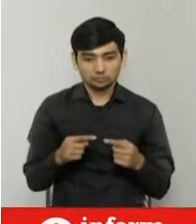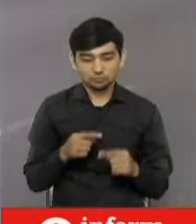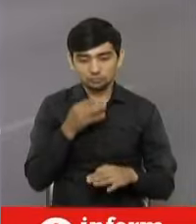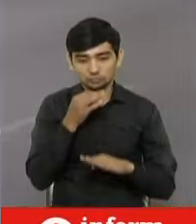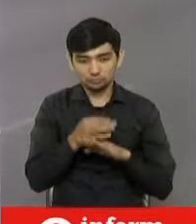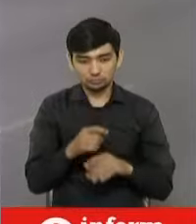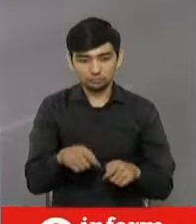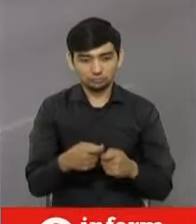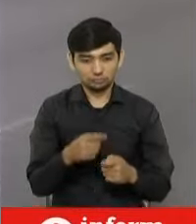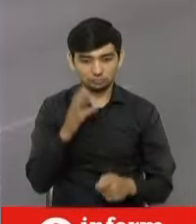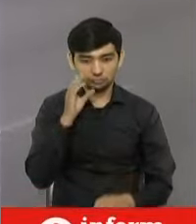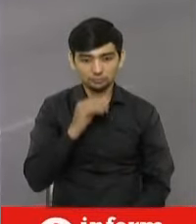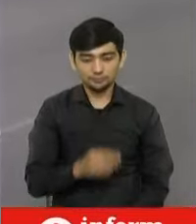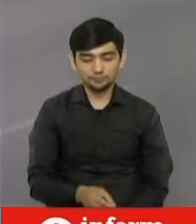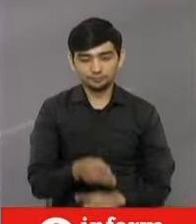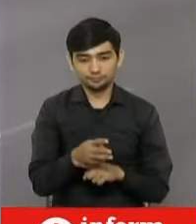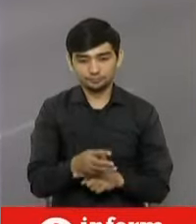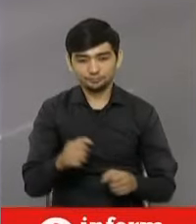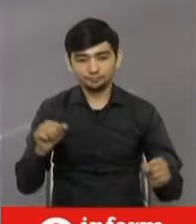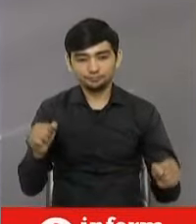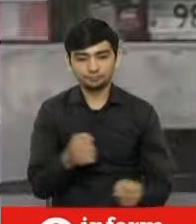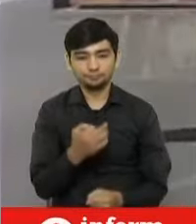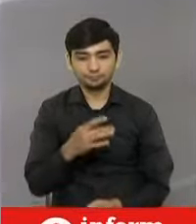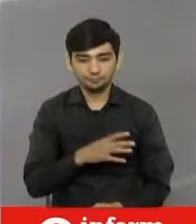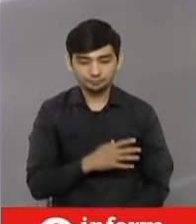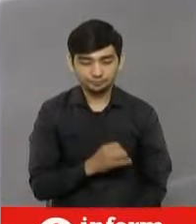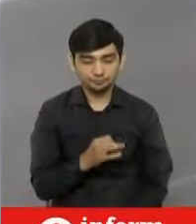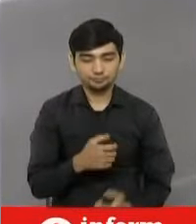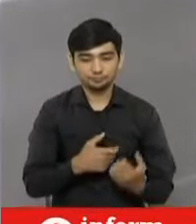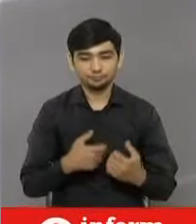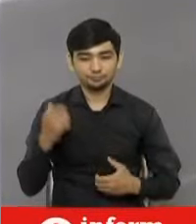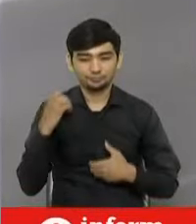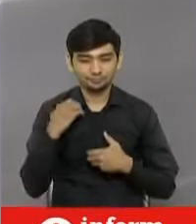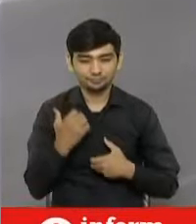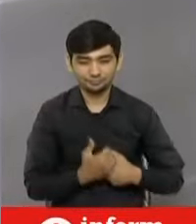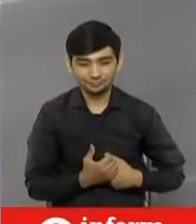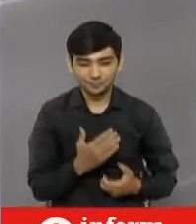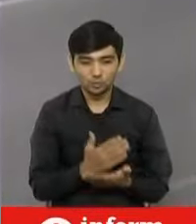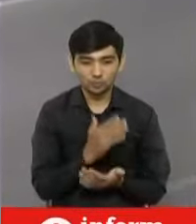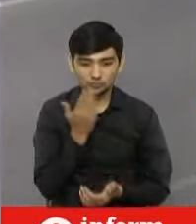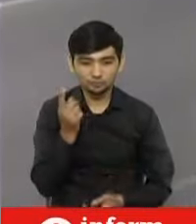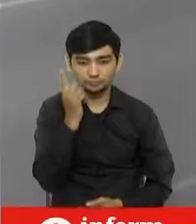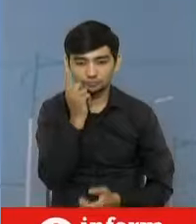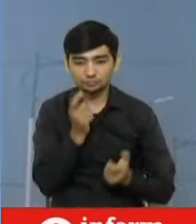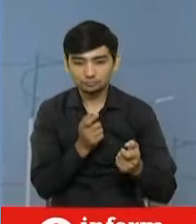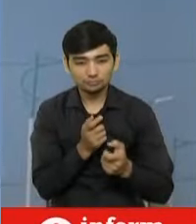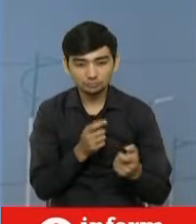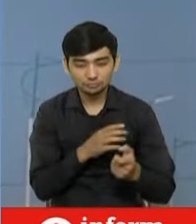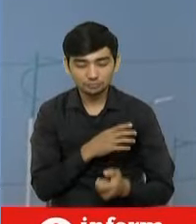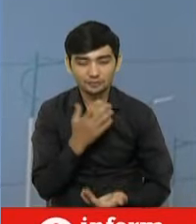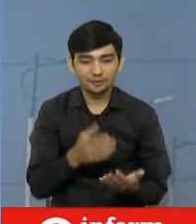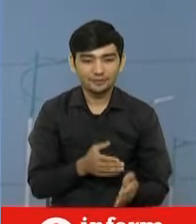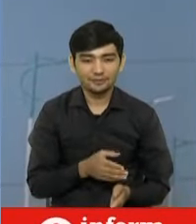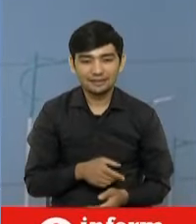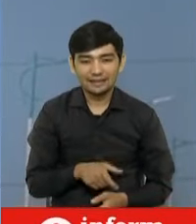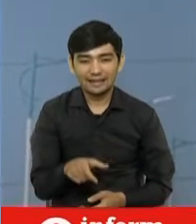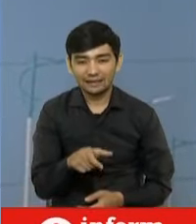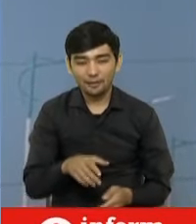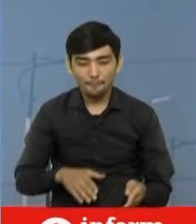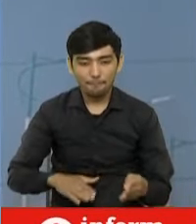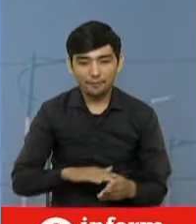береді. Бейне камералар жылдамдықты арттыру, қауіпсіздік белдігін тақпау, ұялы телефон қолдану және тұтас сызықты кесіп өту